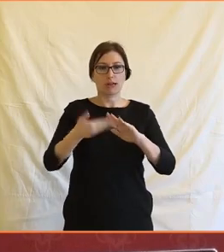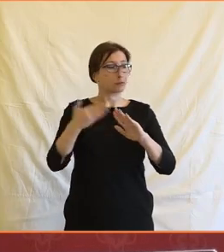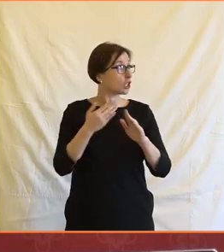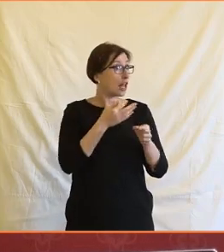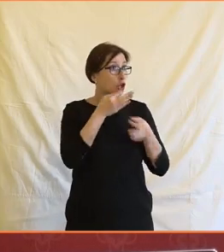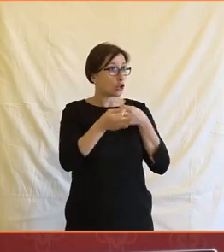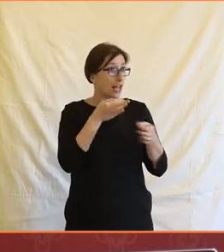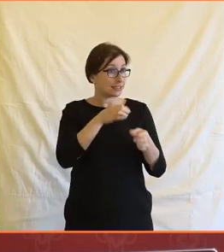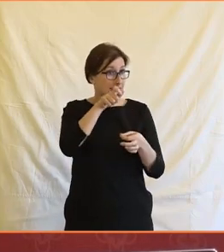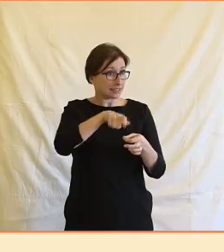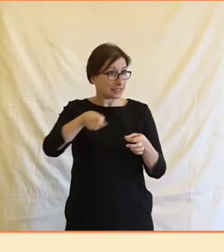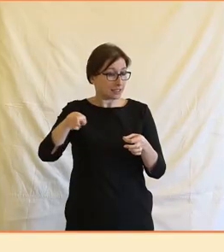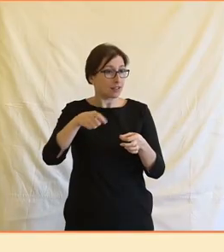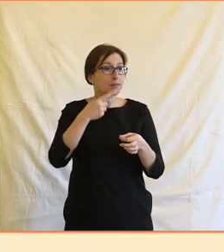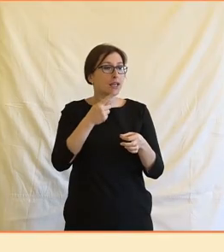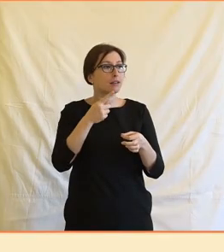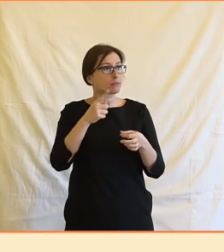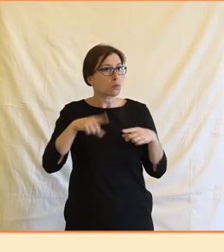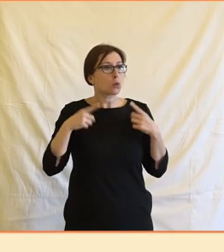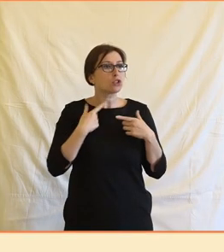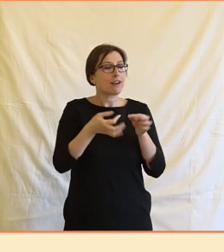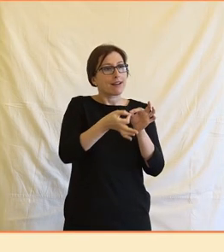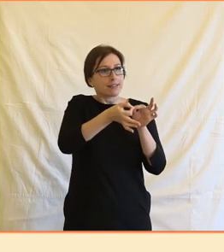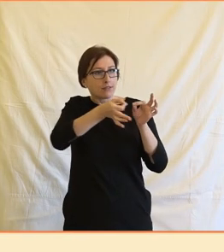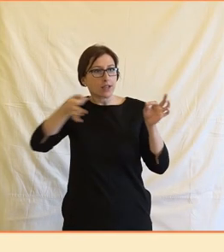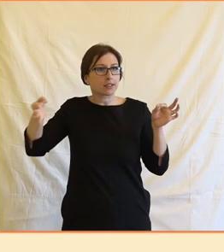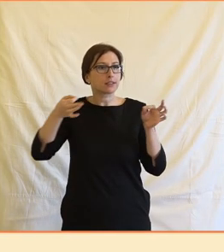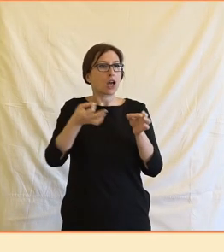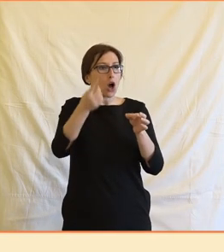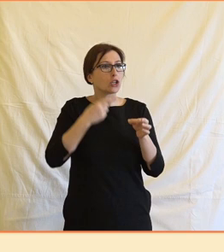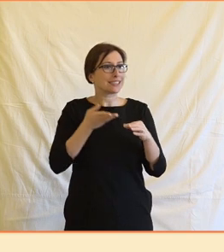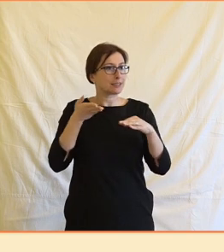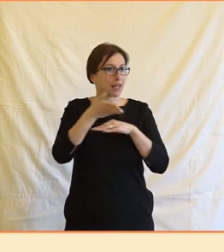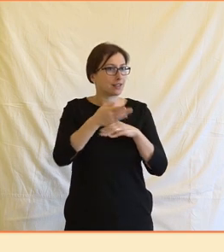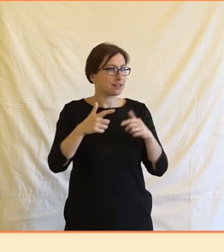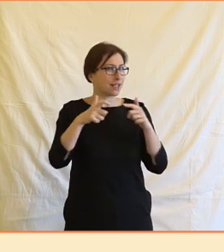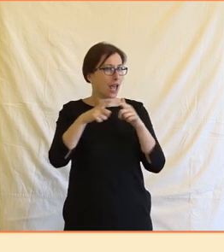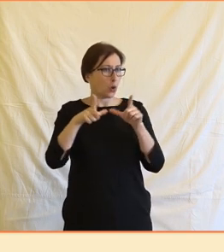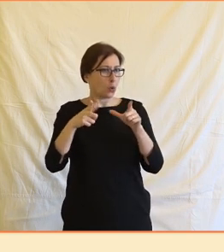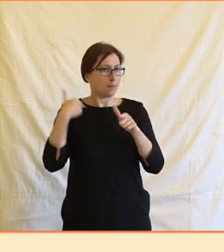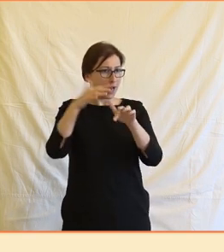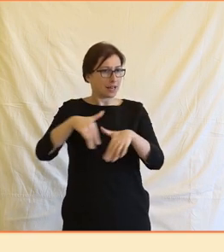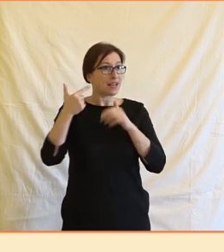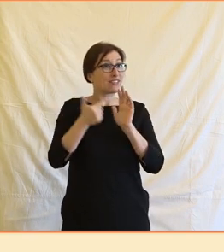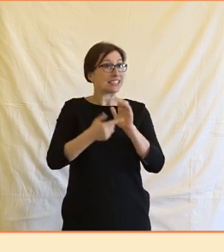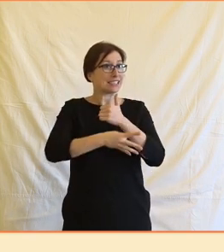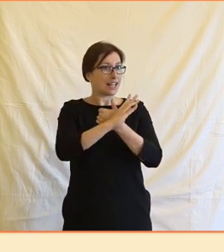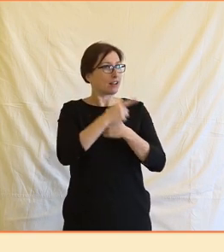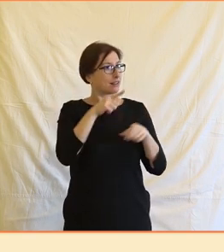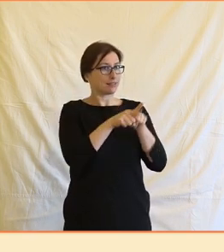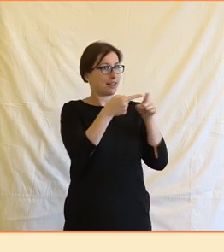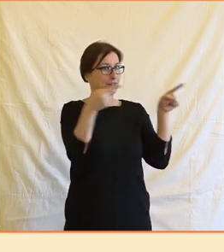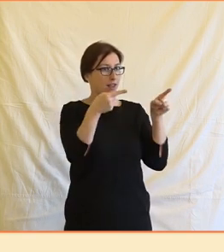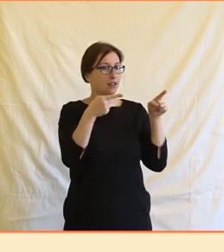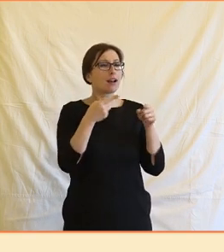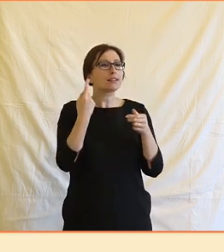pro tento dotazník, pro účely dotazníku jsme využili definici ze směrnice Evropského parlamentu z roku 2019,